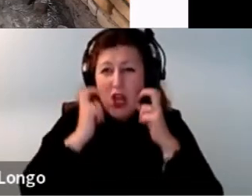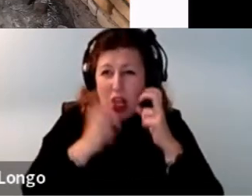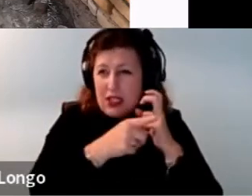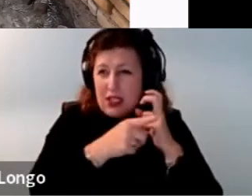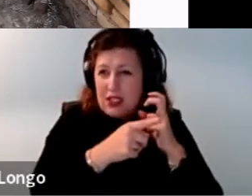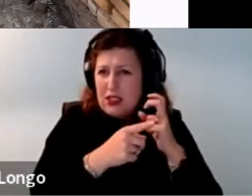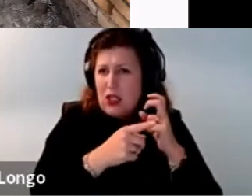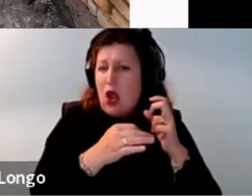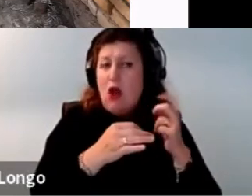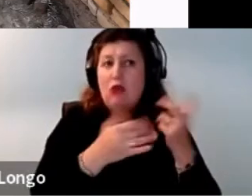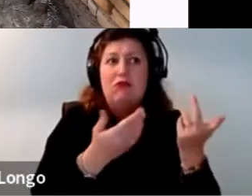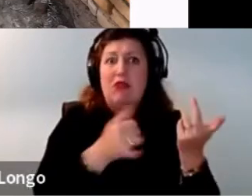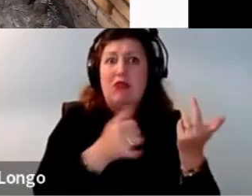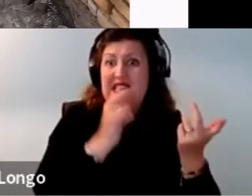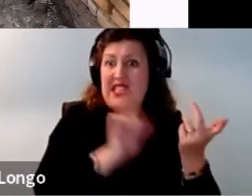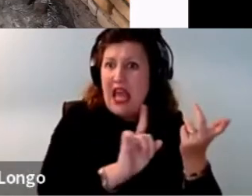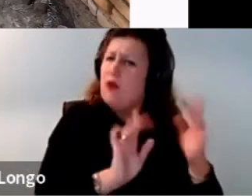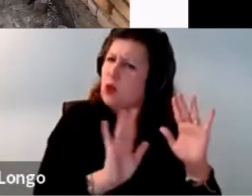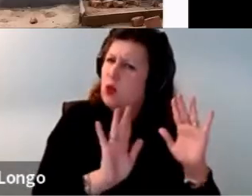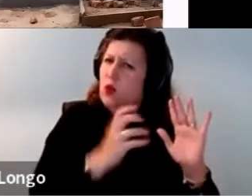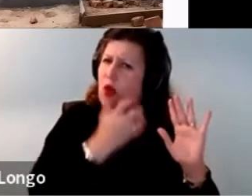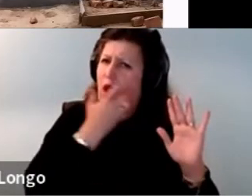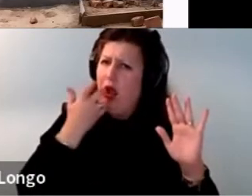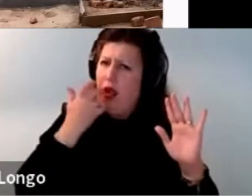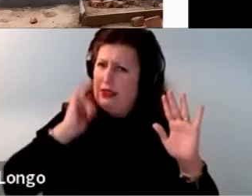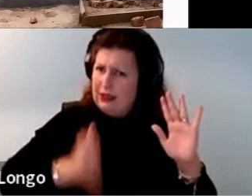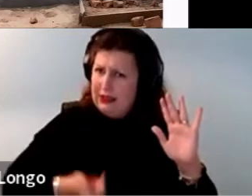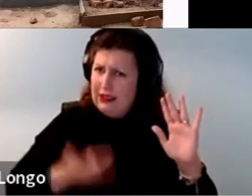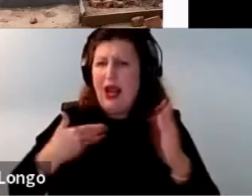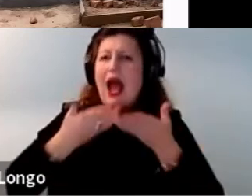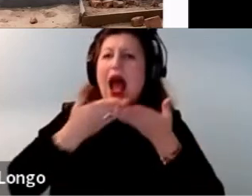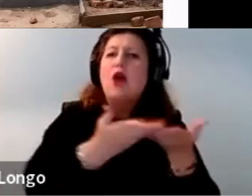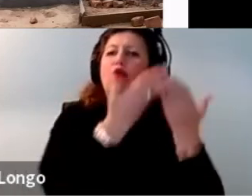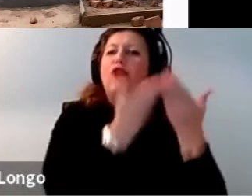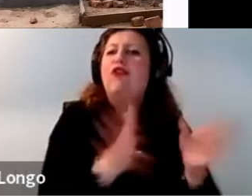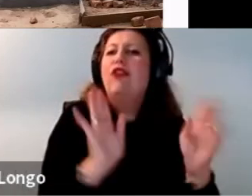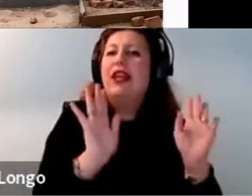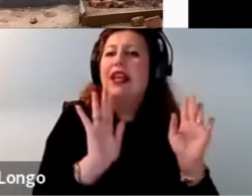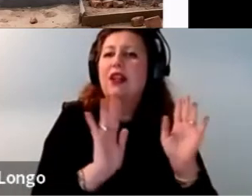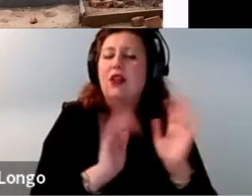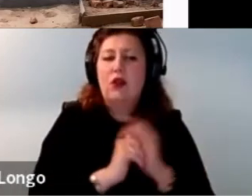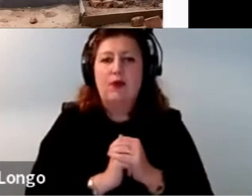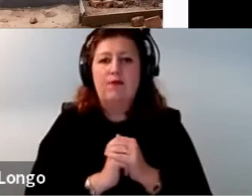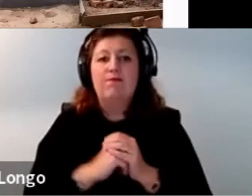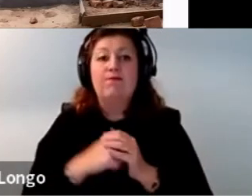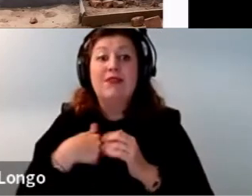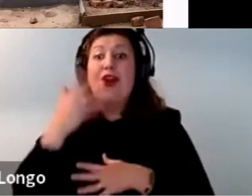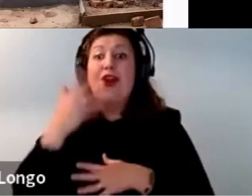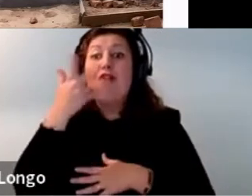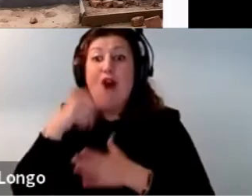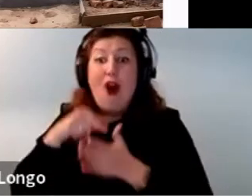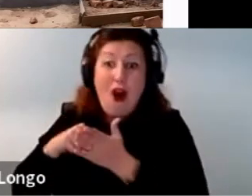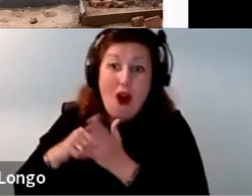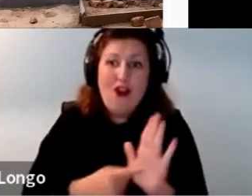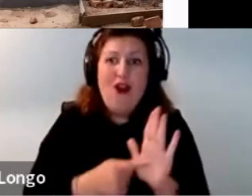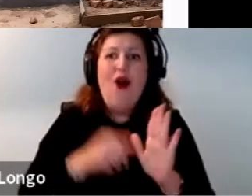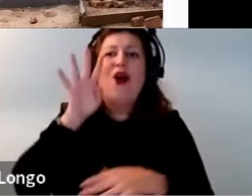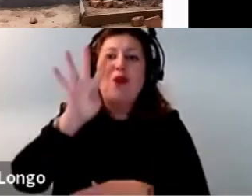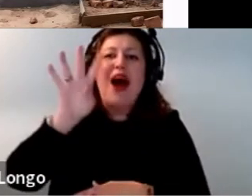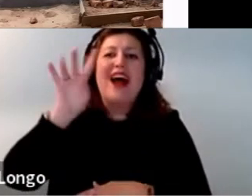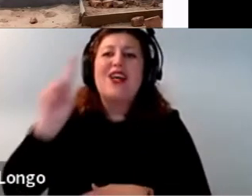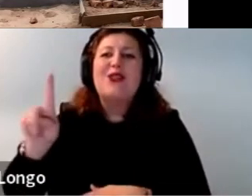dargli qualcosa di già fatto. Ora, mi hanno proibito di farvi vedere tutte e 41 le